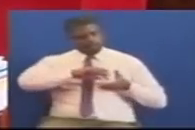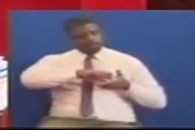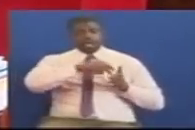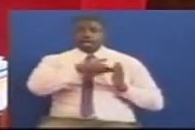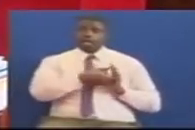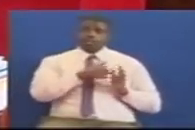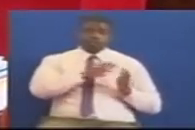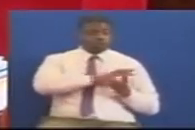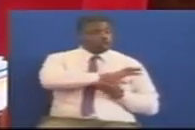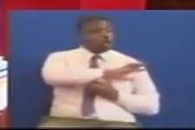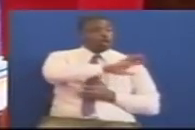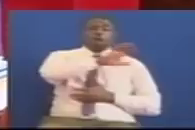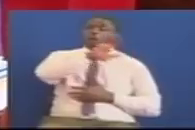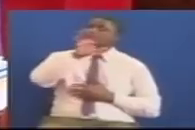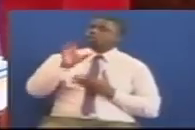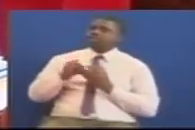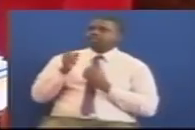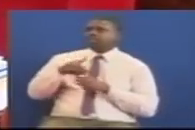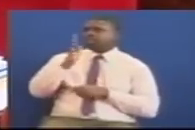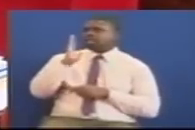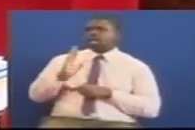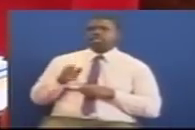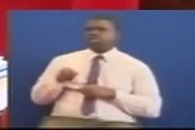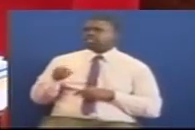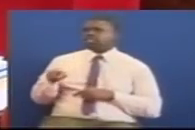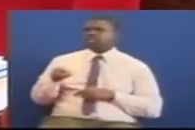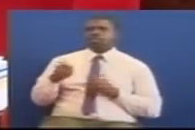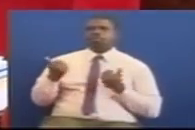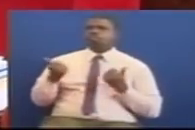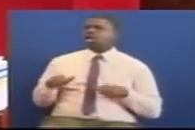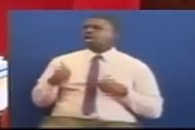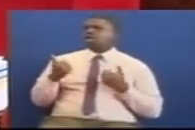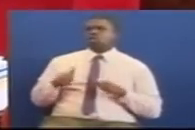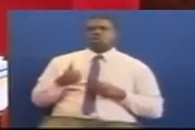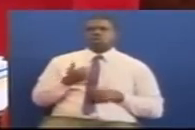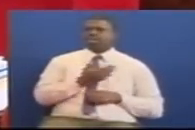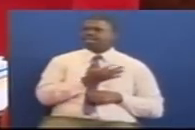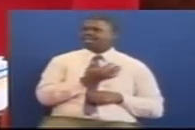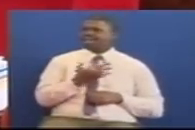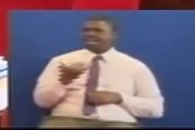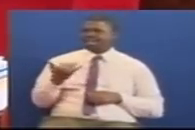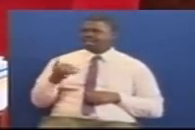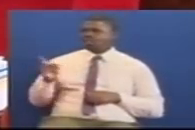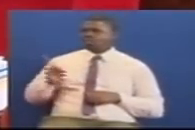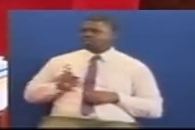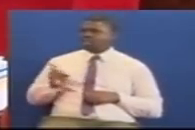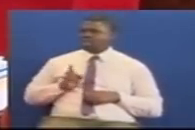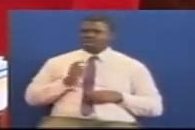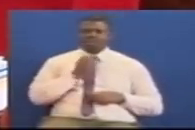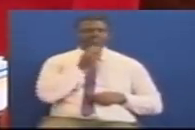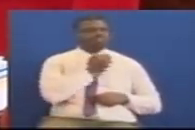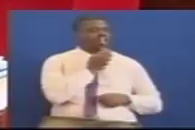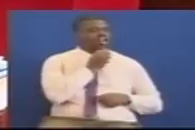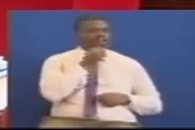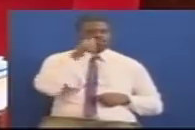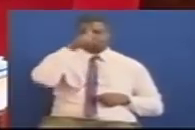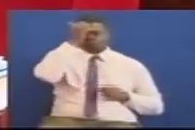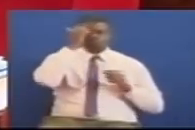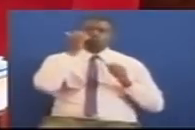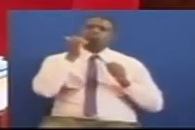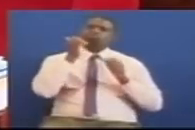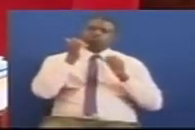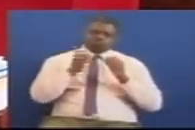serikali, bado idadi au ratio ya wasichana kwa wavulana katika vyuo vyetu vya elimu ya juu ni ndogo